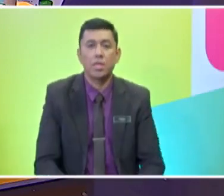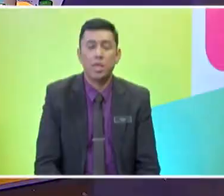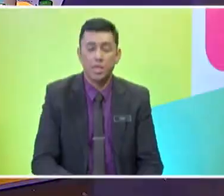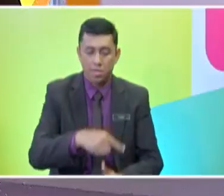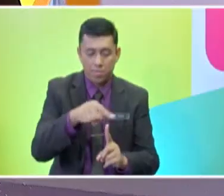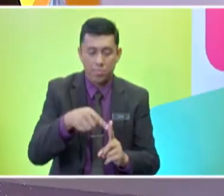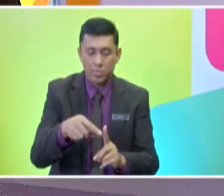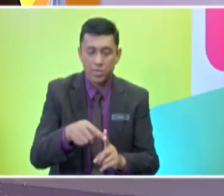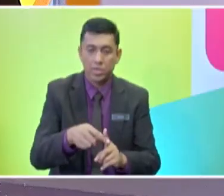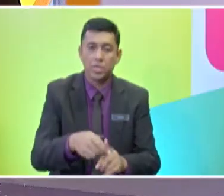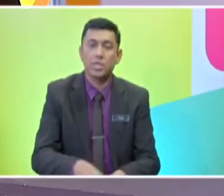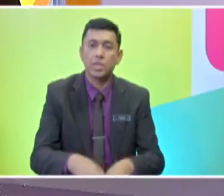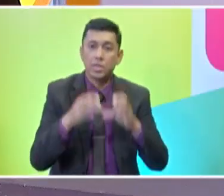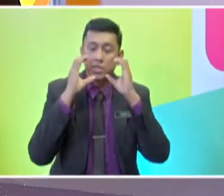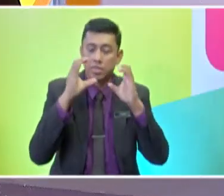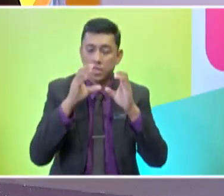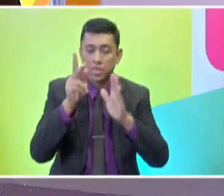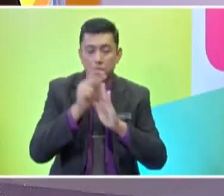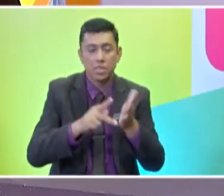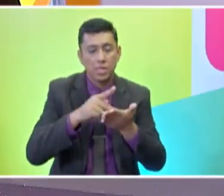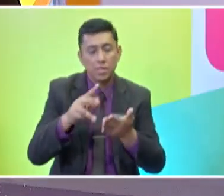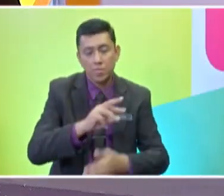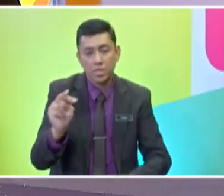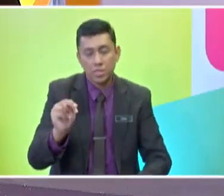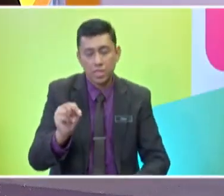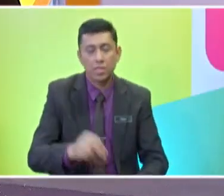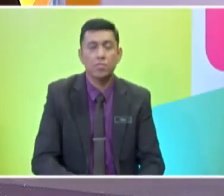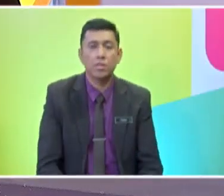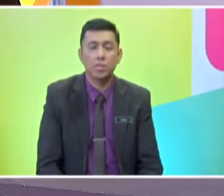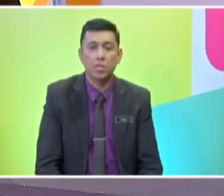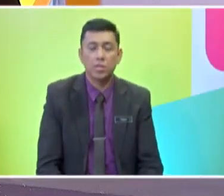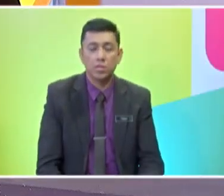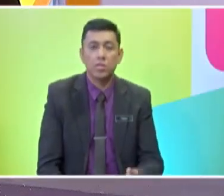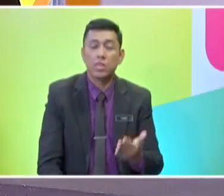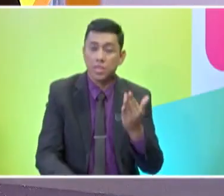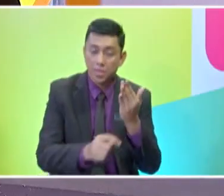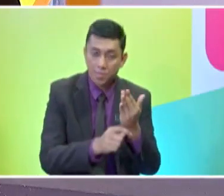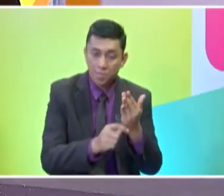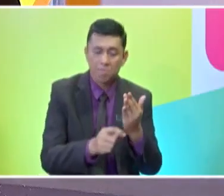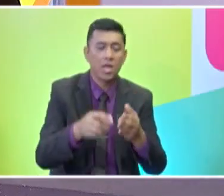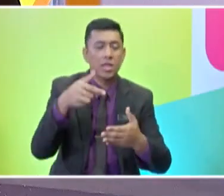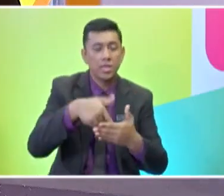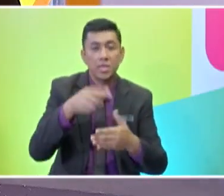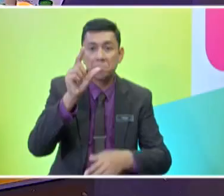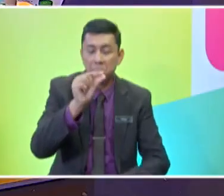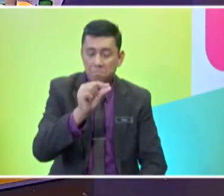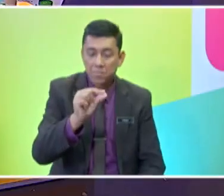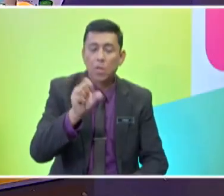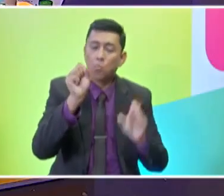ini kan ada jarak-jarak ini kan kayak gini kalau saya tidak tampak lagi atas boleh kalau